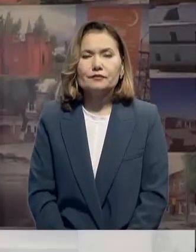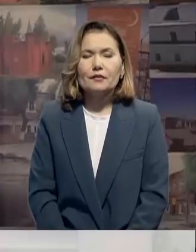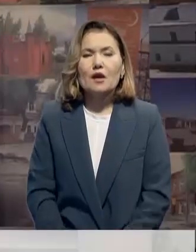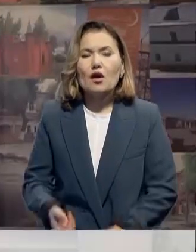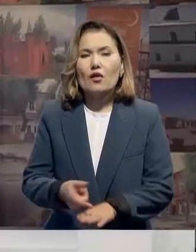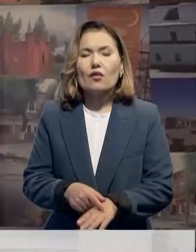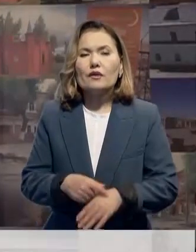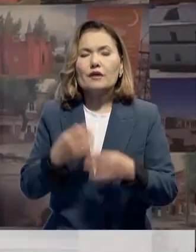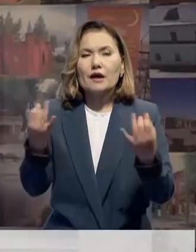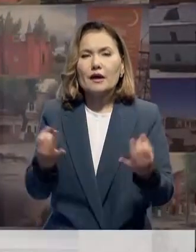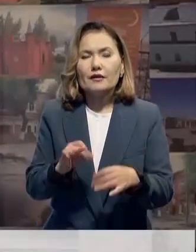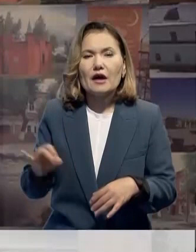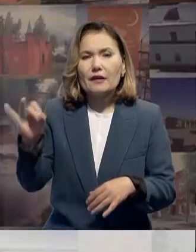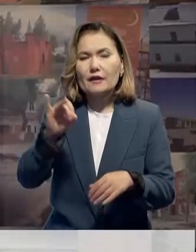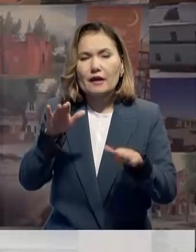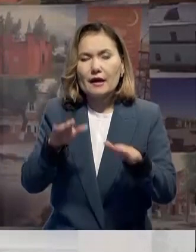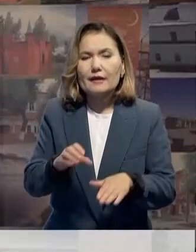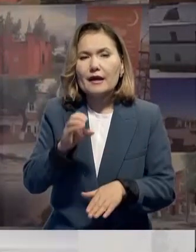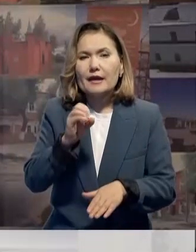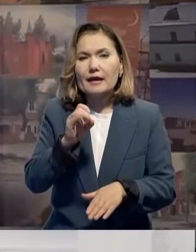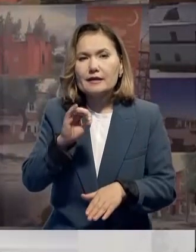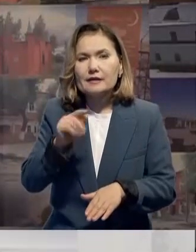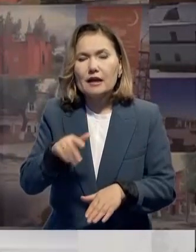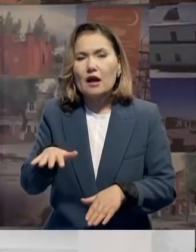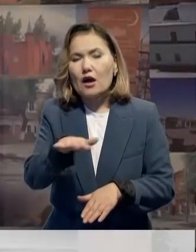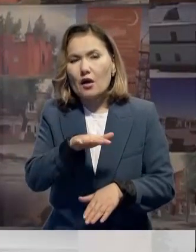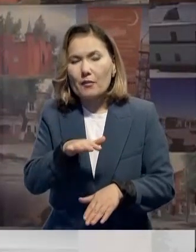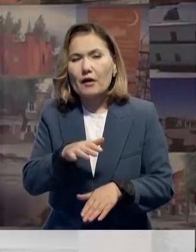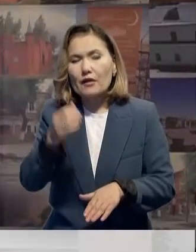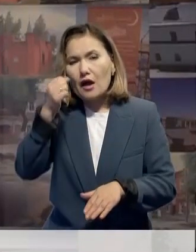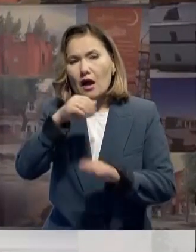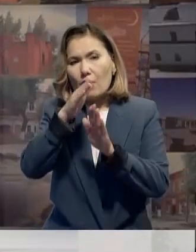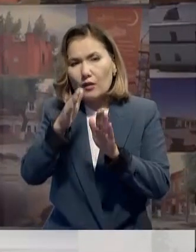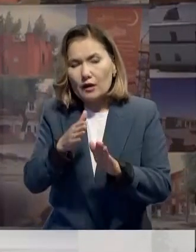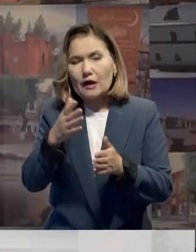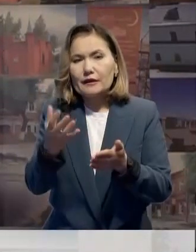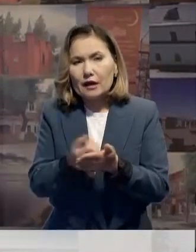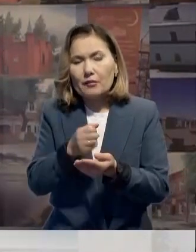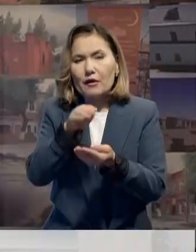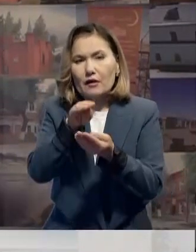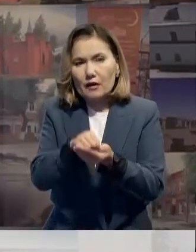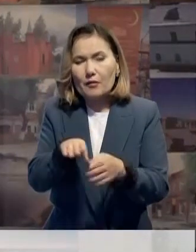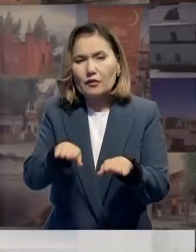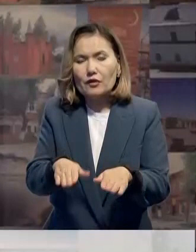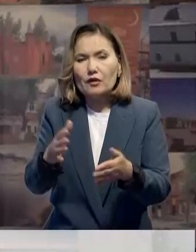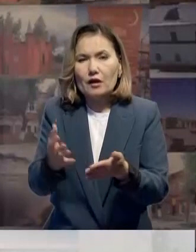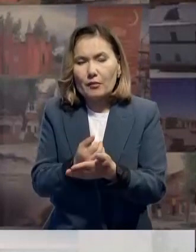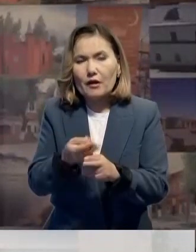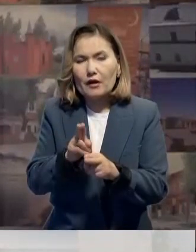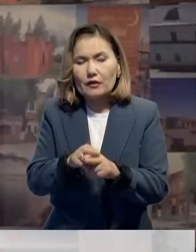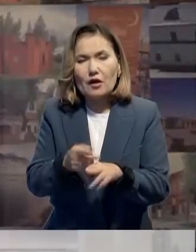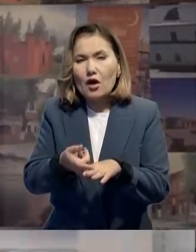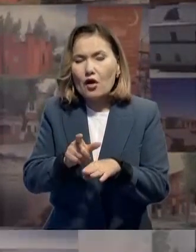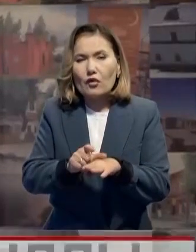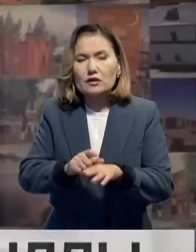Қызықты тарихи нысанның бірі Есіл ауданында табылған қорған, оның биіктігі 7 метр, ал диаметрі 55, әлі адам қол